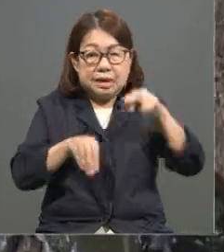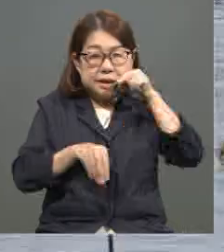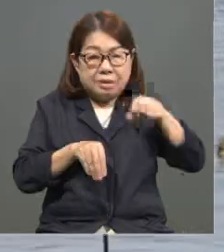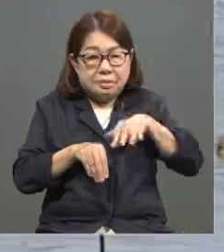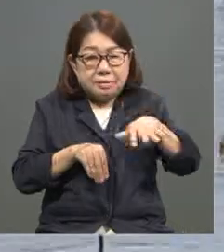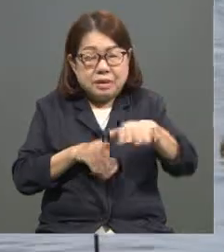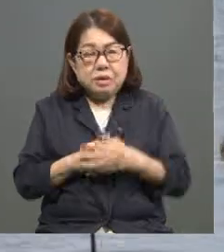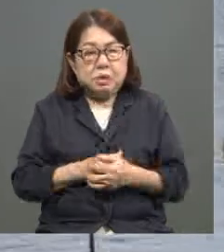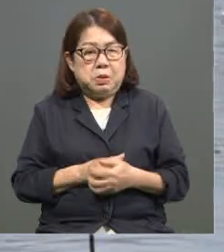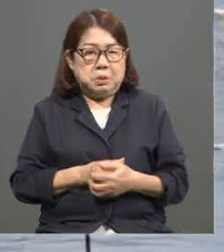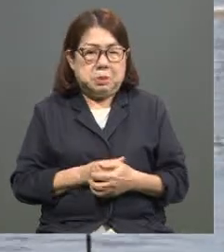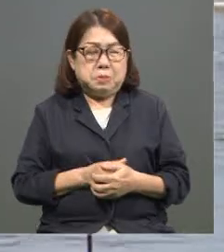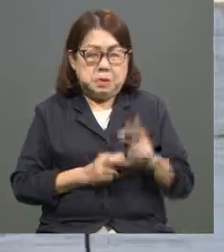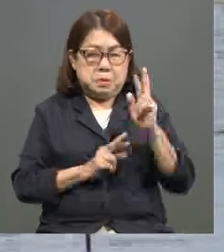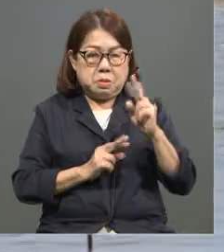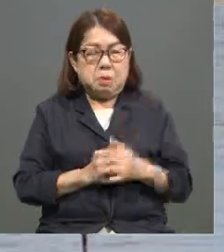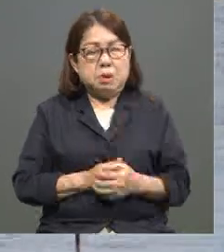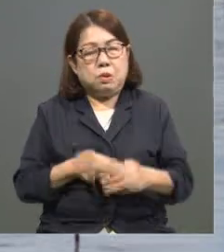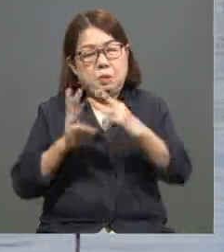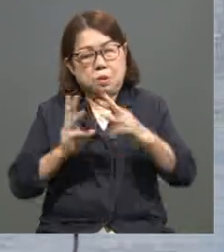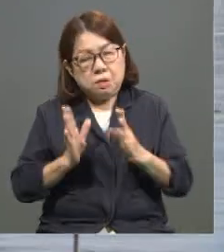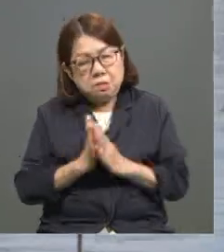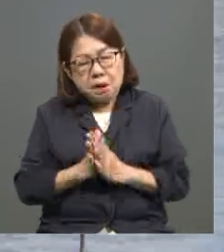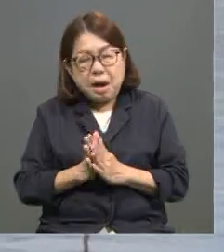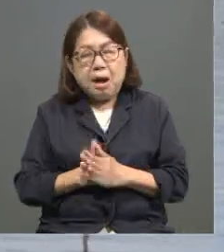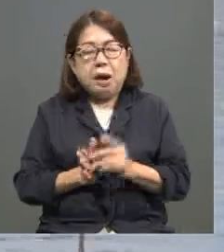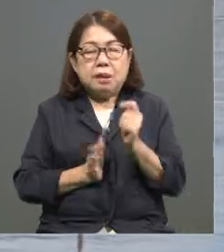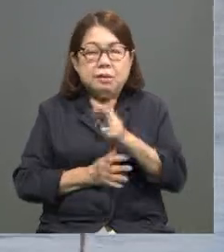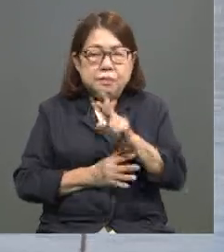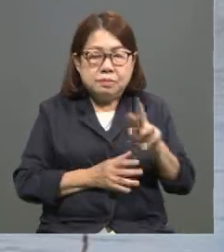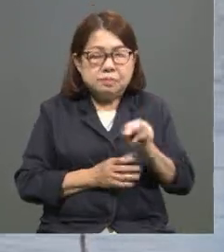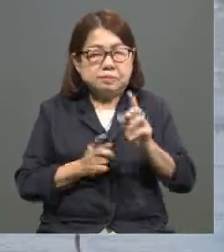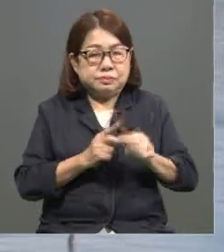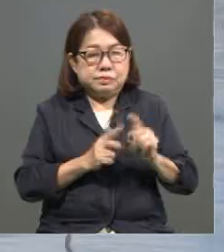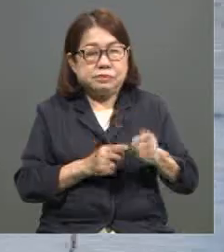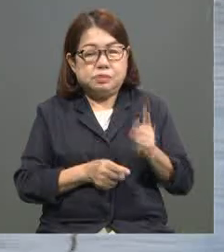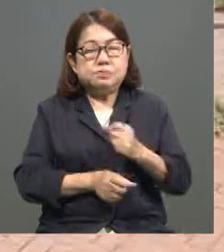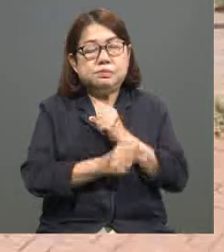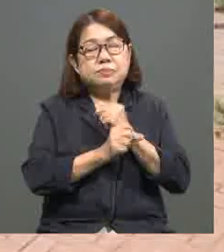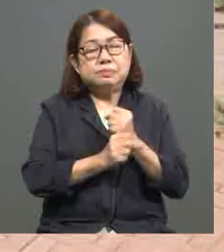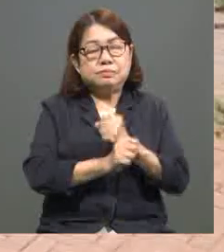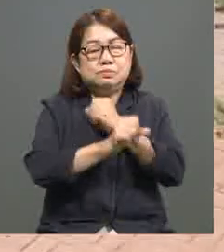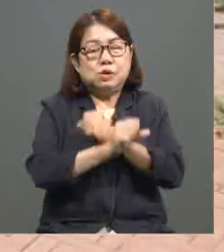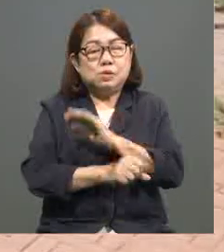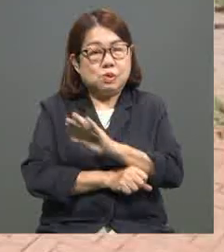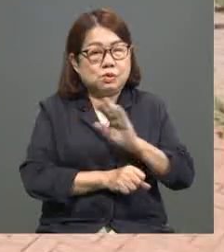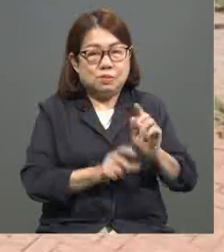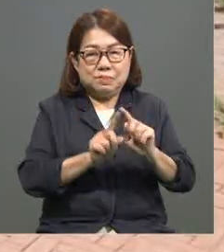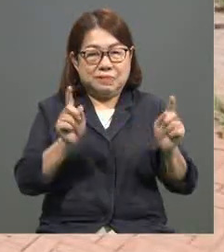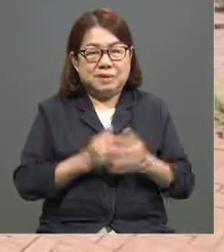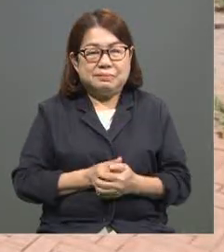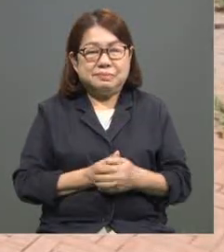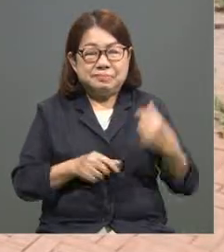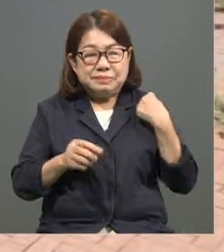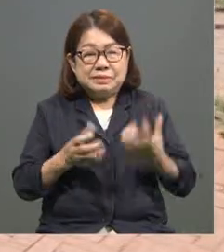เกาะเมืองที่มีความเสี่ยงไม่ว่าจะเป็นวัดธรรมารามวัดเชิงท่าแต่ละจุดเนี่ยเขาก็มีวิธีป้องกันน้ำที่แตกต่างกันไม่ว่าจะเป็นการ